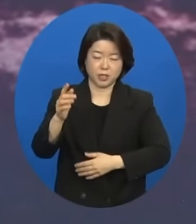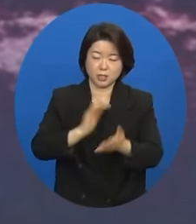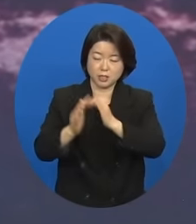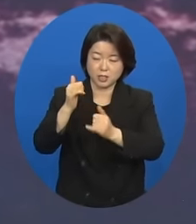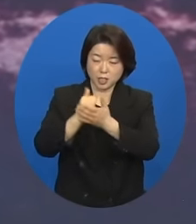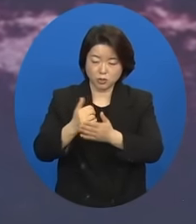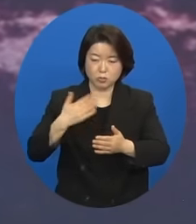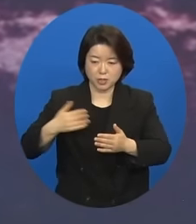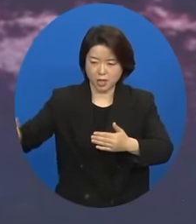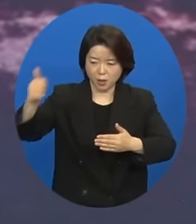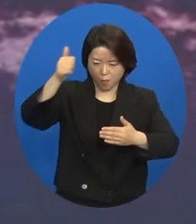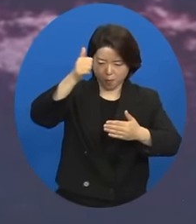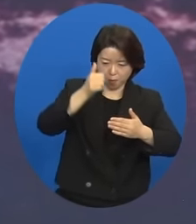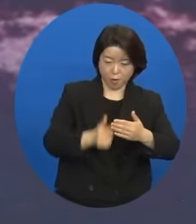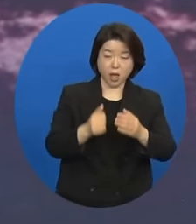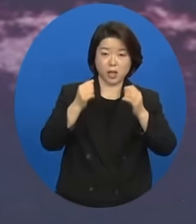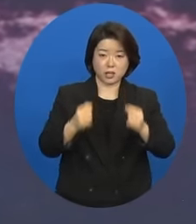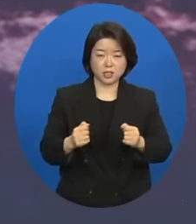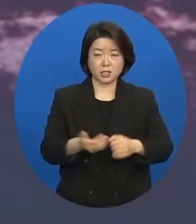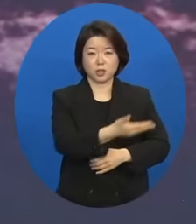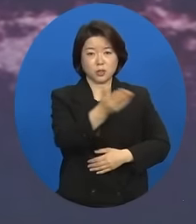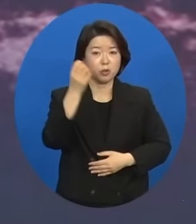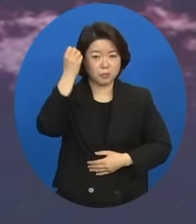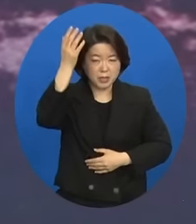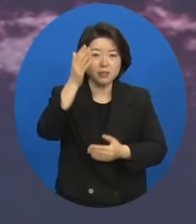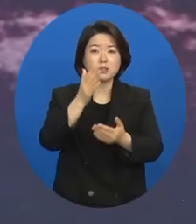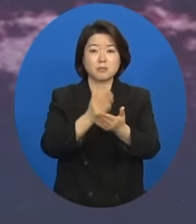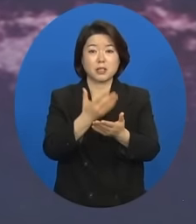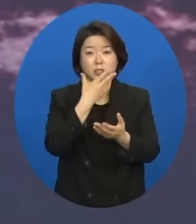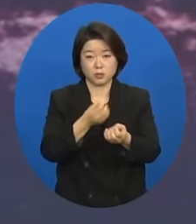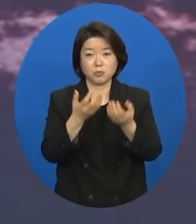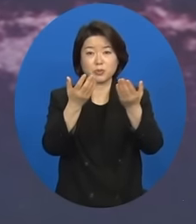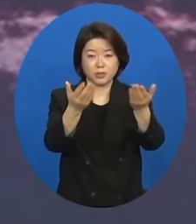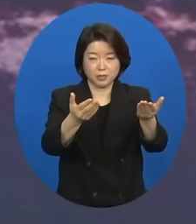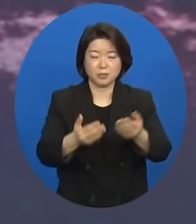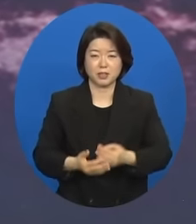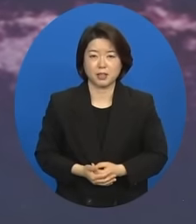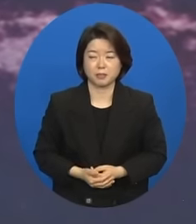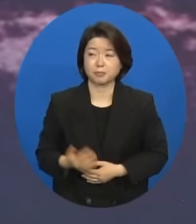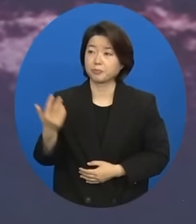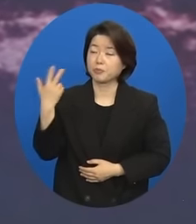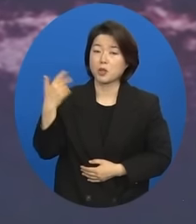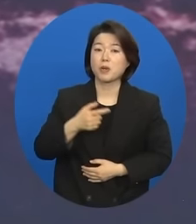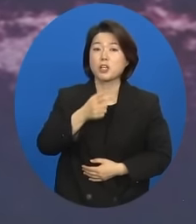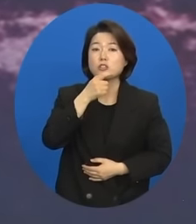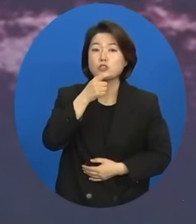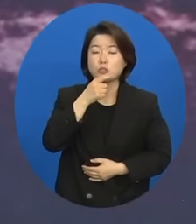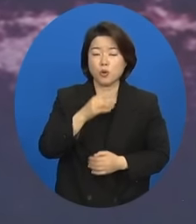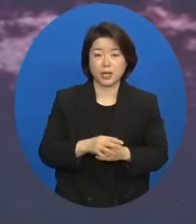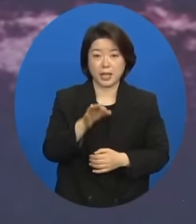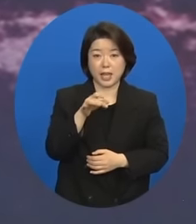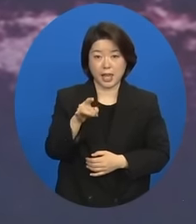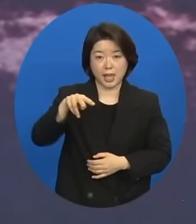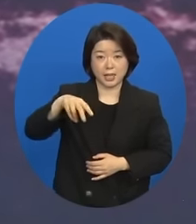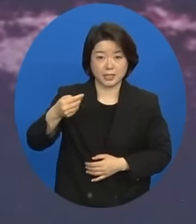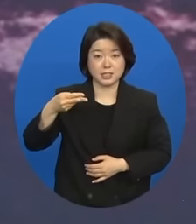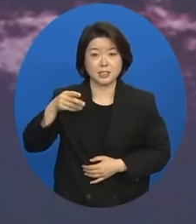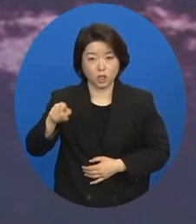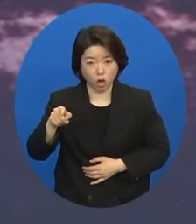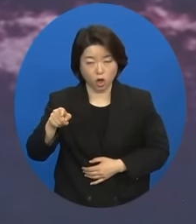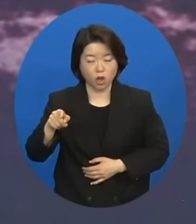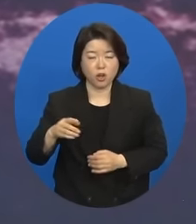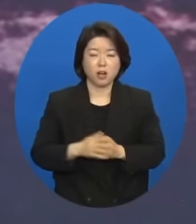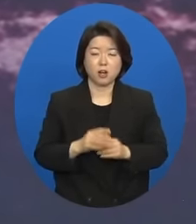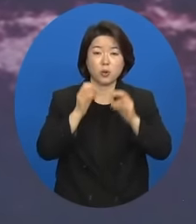우리 안에 와 계시다는 것을 여러분 잊지 마시기를 축복합니다 지난 수요일에 에스 선교사님 너무나 귀한 말씀과